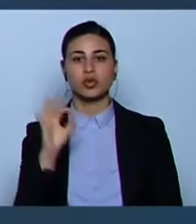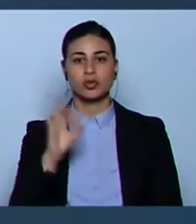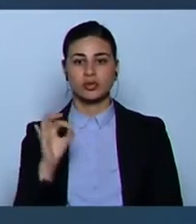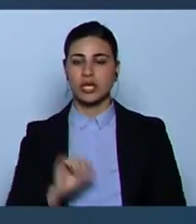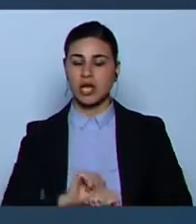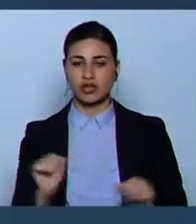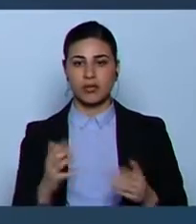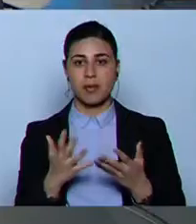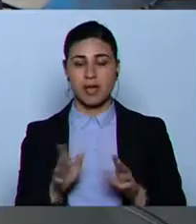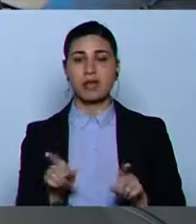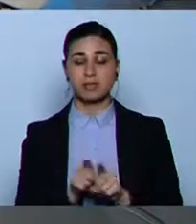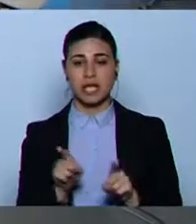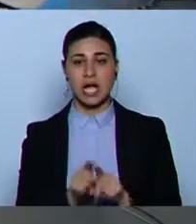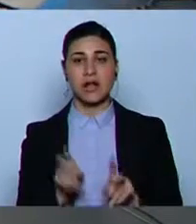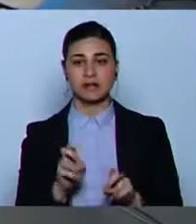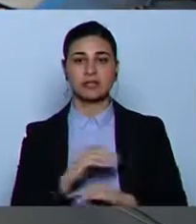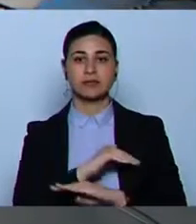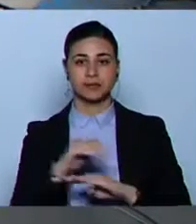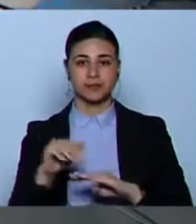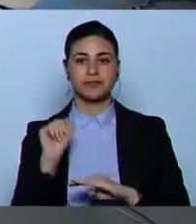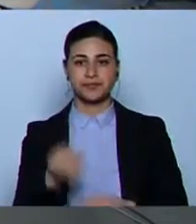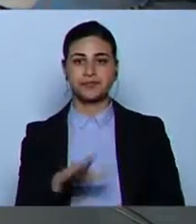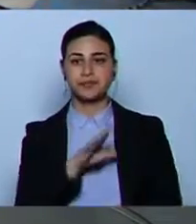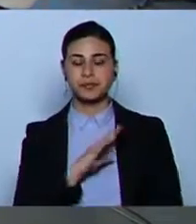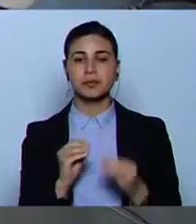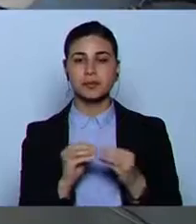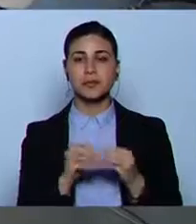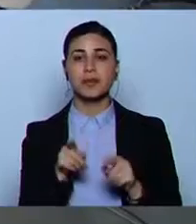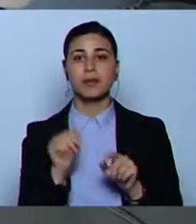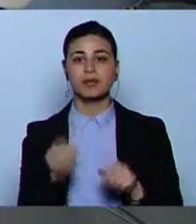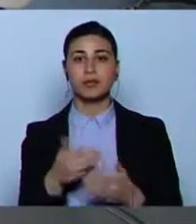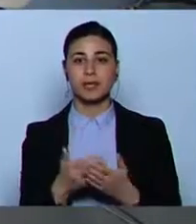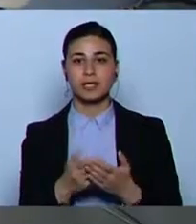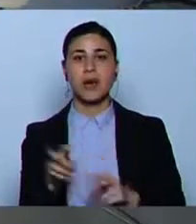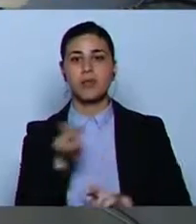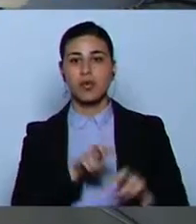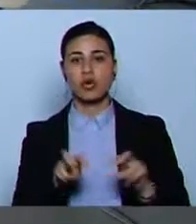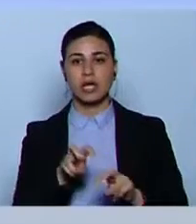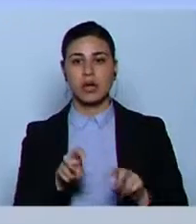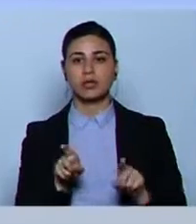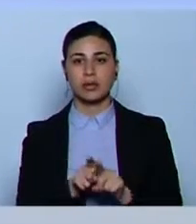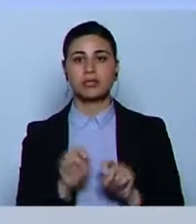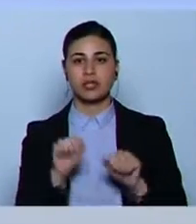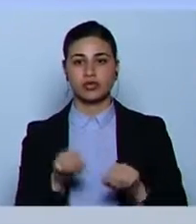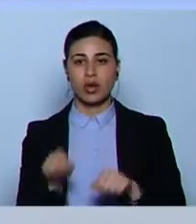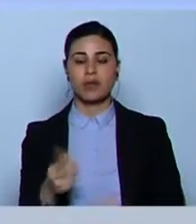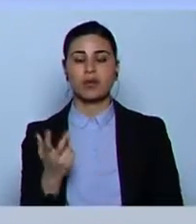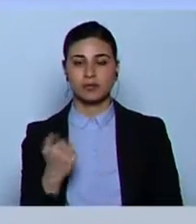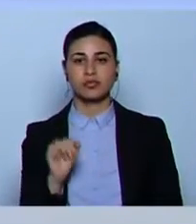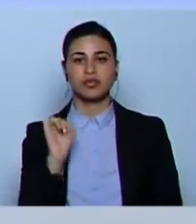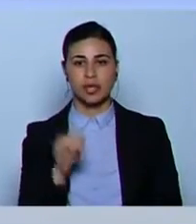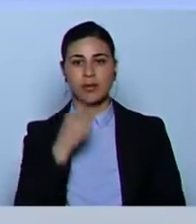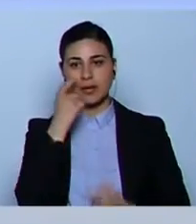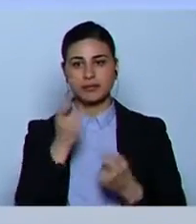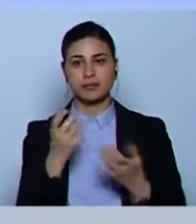უნდა აჭარბებდეს, მსგავს სახის ზედაზღვარი შემოიღოს იგივე სახით. ანუ მან შეიძლება თქვა მოინახოს ისეთი საშუალებები, შეიძლება